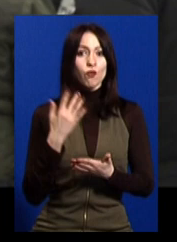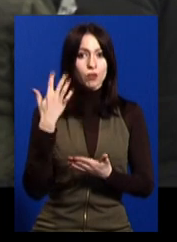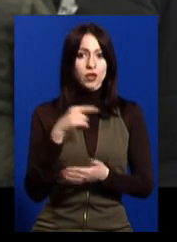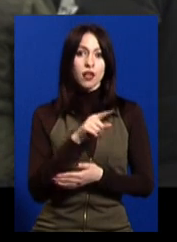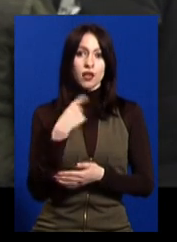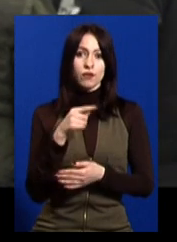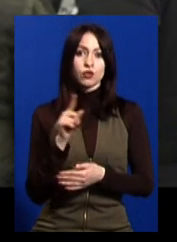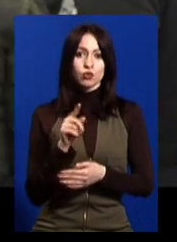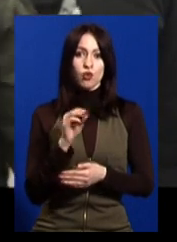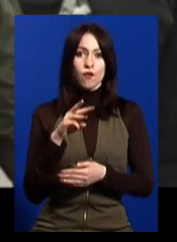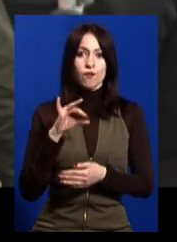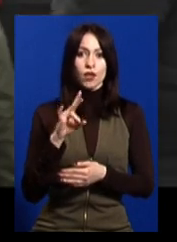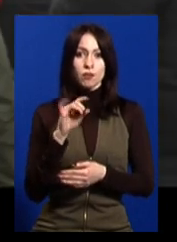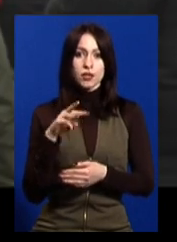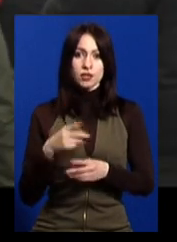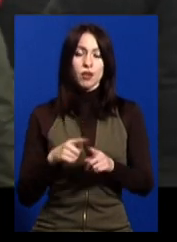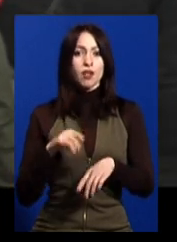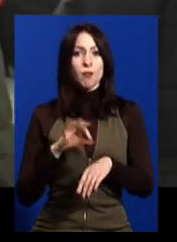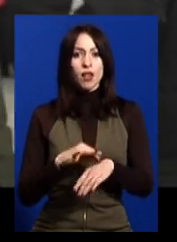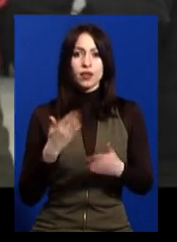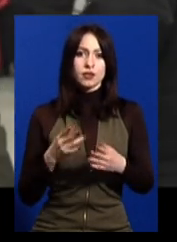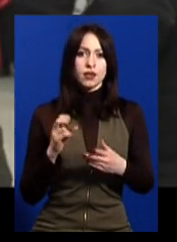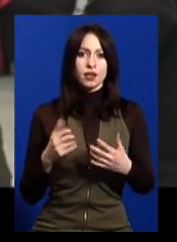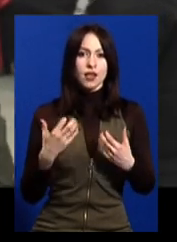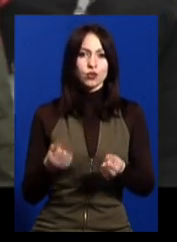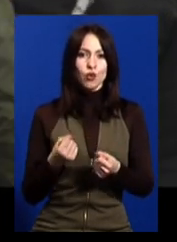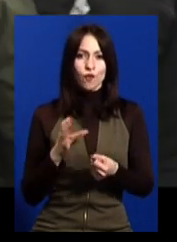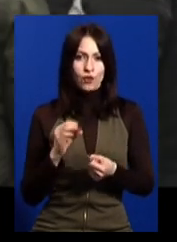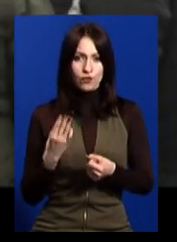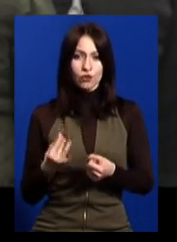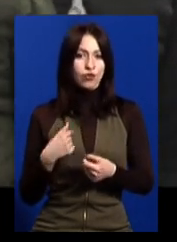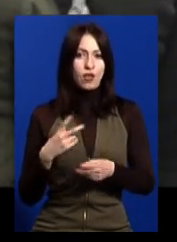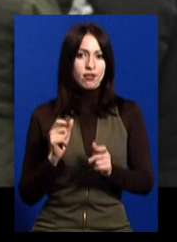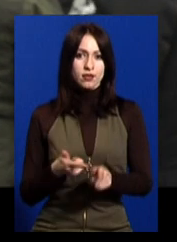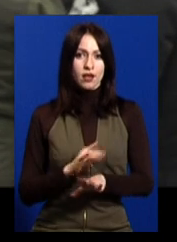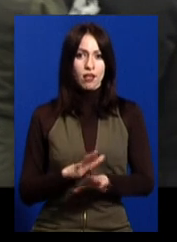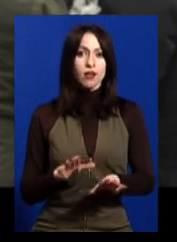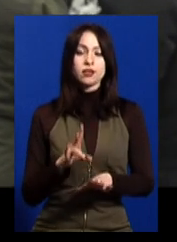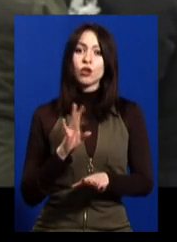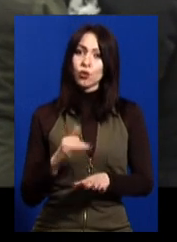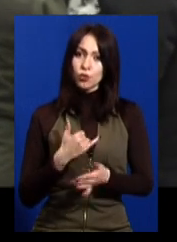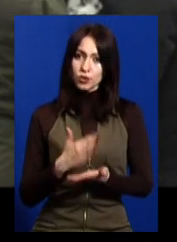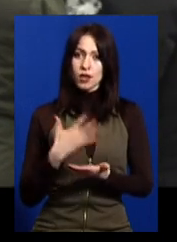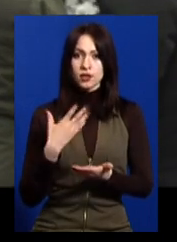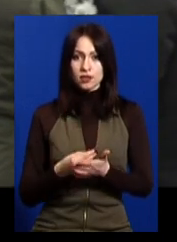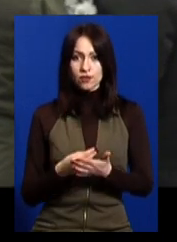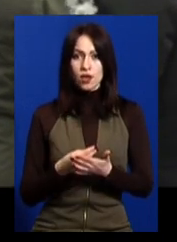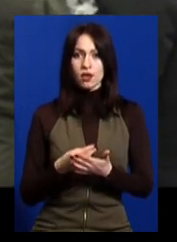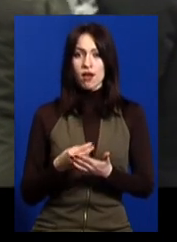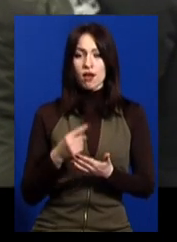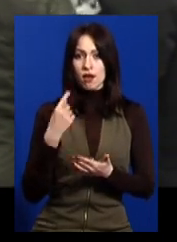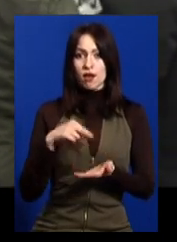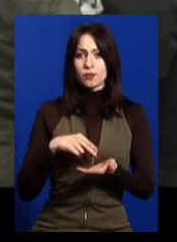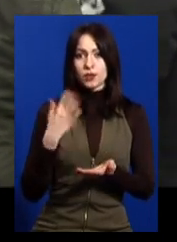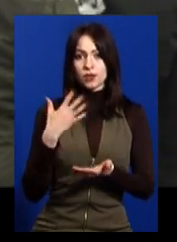кажуть, що фемінізм – це хвороба чи якісь такі нездорові речі. Я не згодна з ними, але в мене є своя повістка, яку